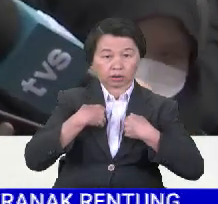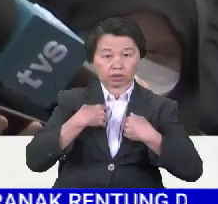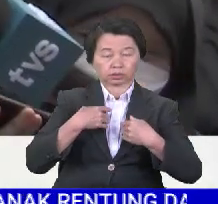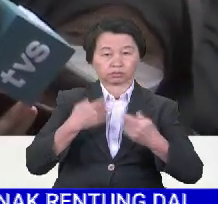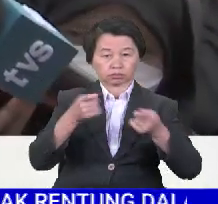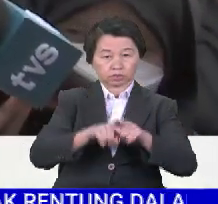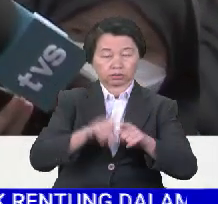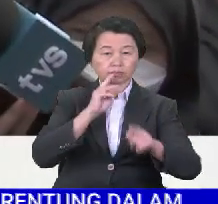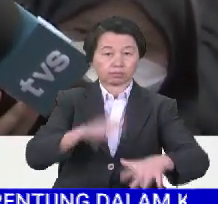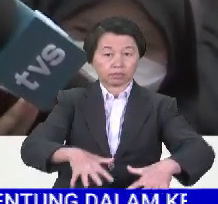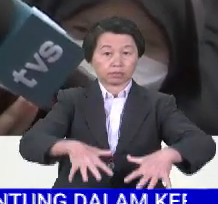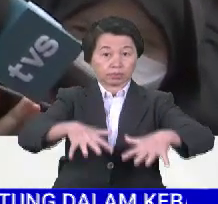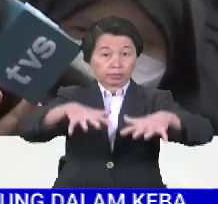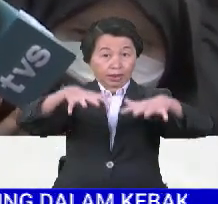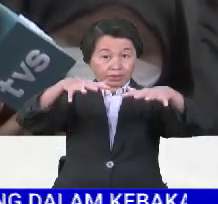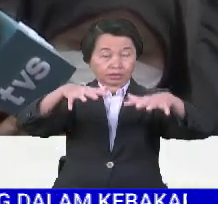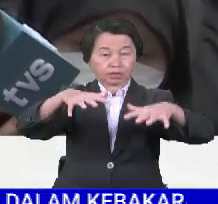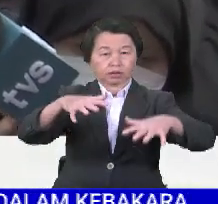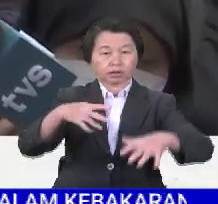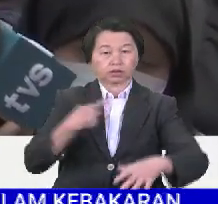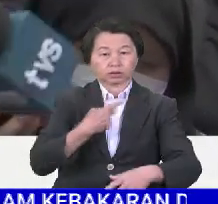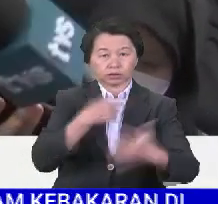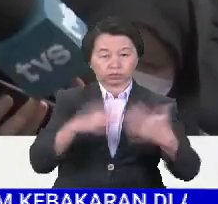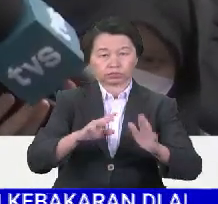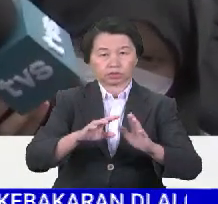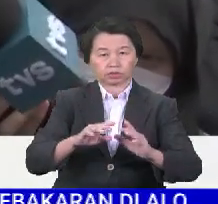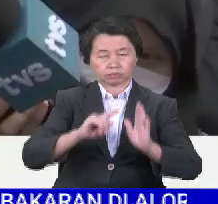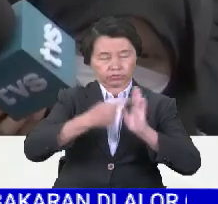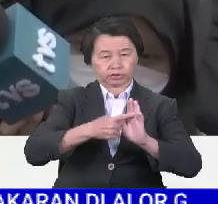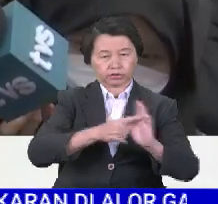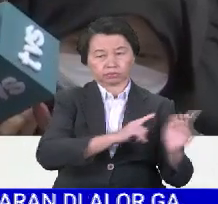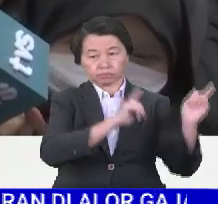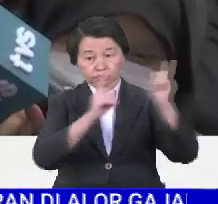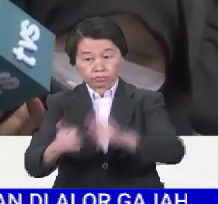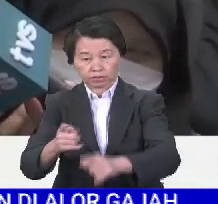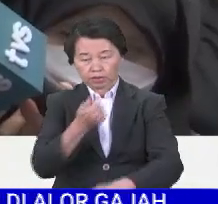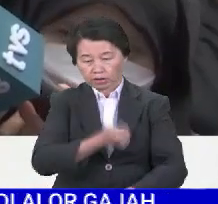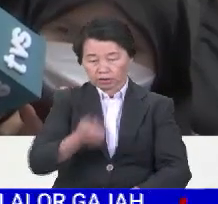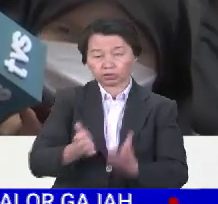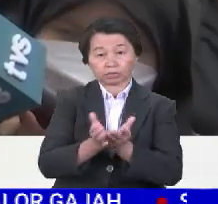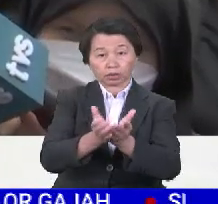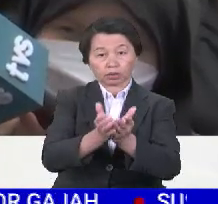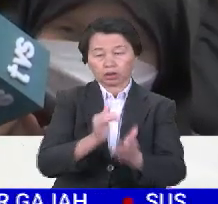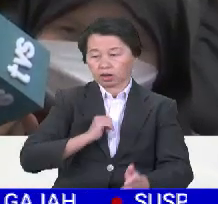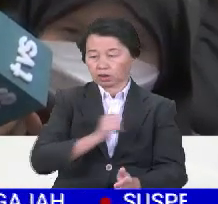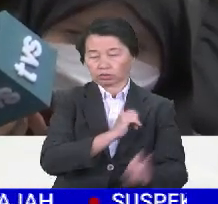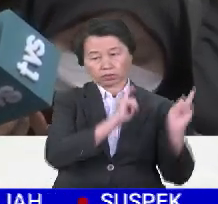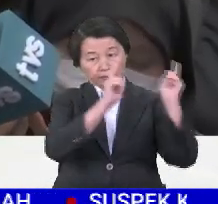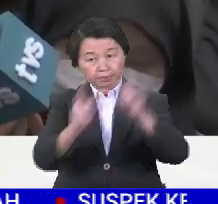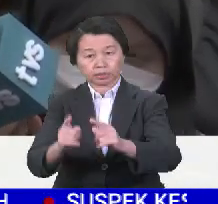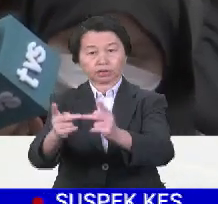banjir dan kita telah pun gerakkan aset dan juga keanggotaan